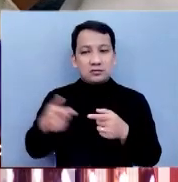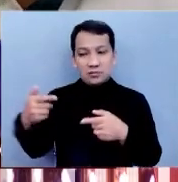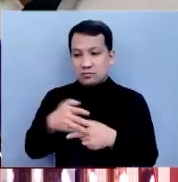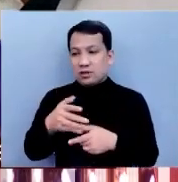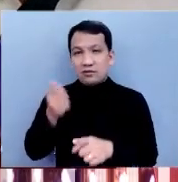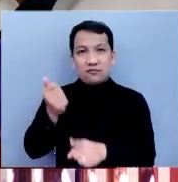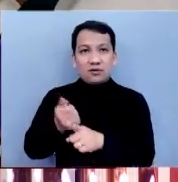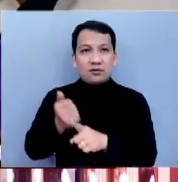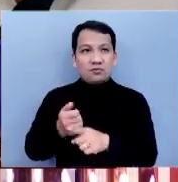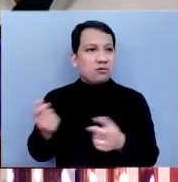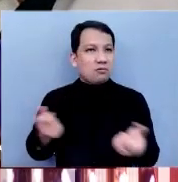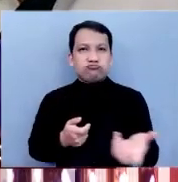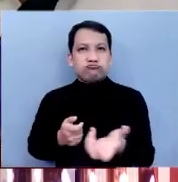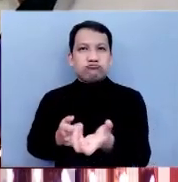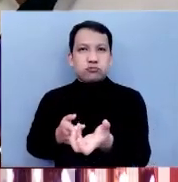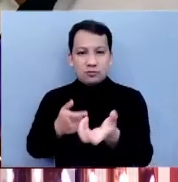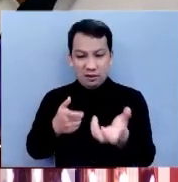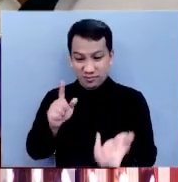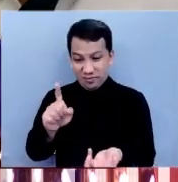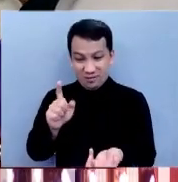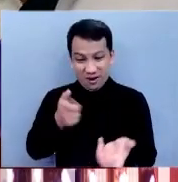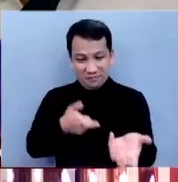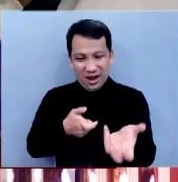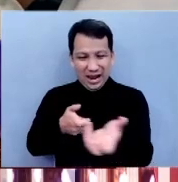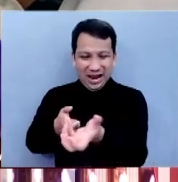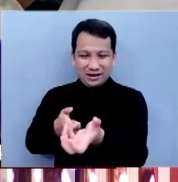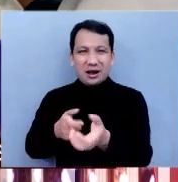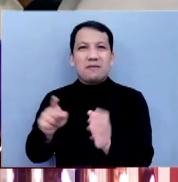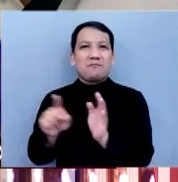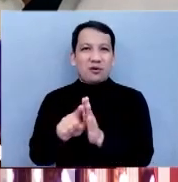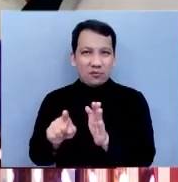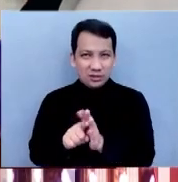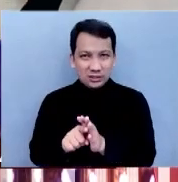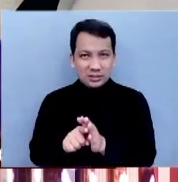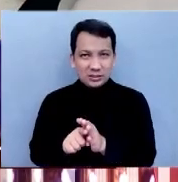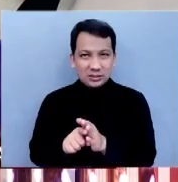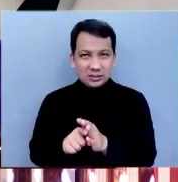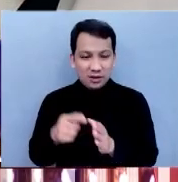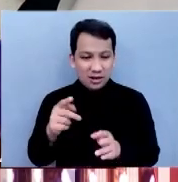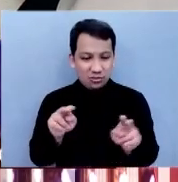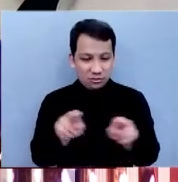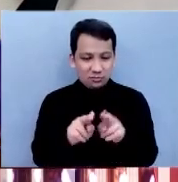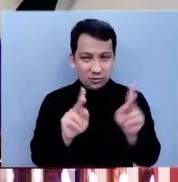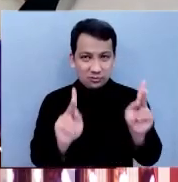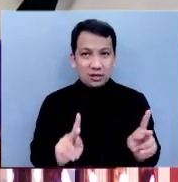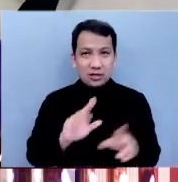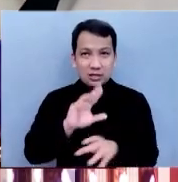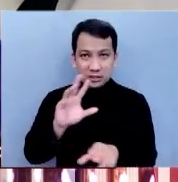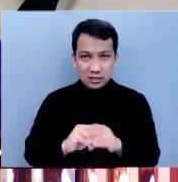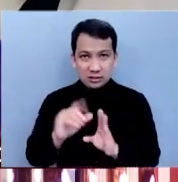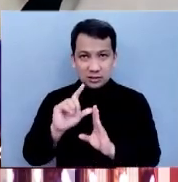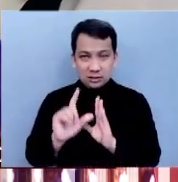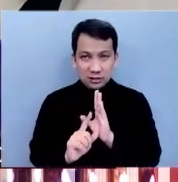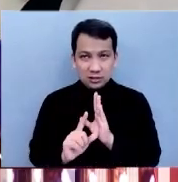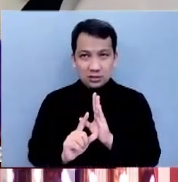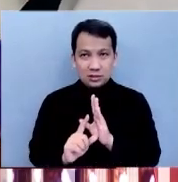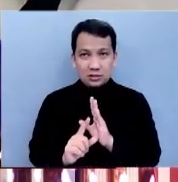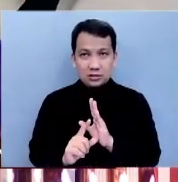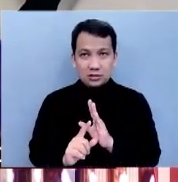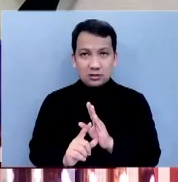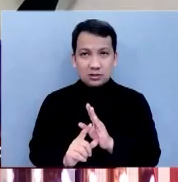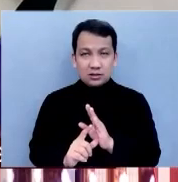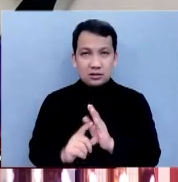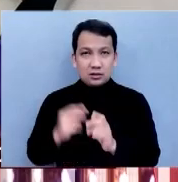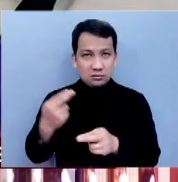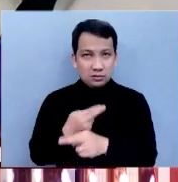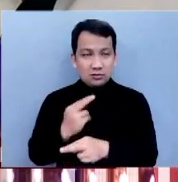parang machine gun. Hindi pwede. Mm-hmm. Definitely. Okay. Yeah, naandiyan sa batasyon and sa